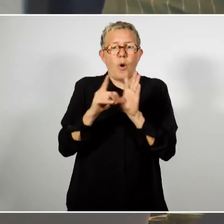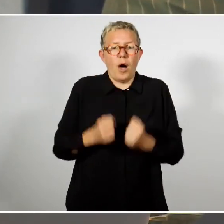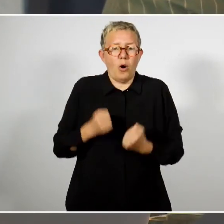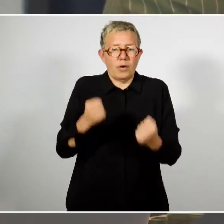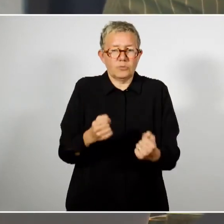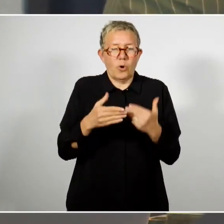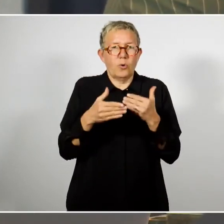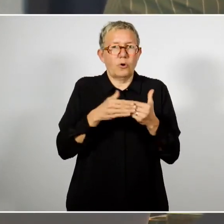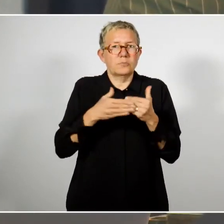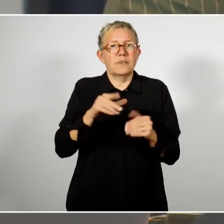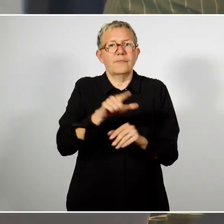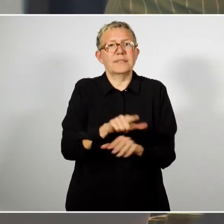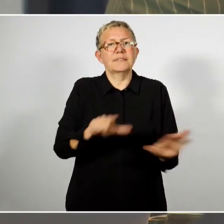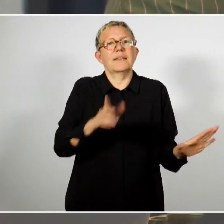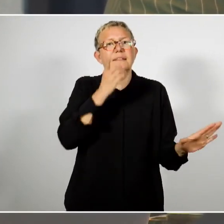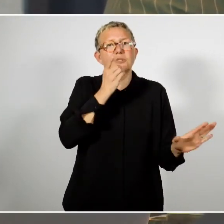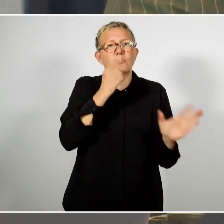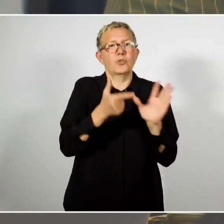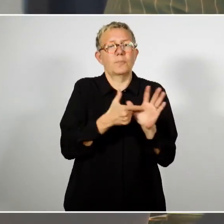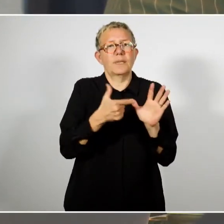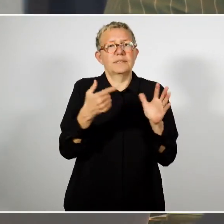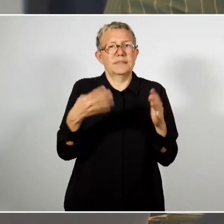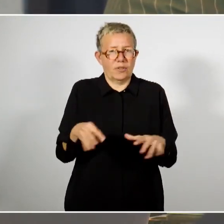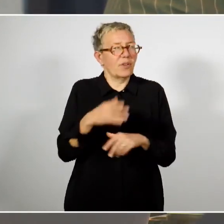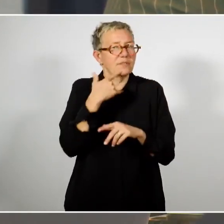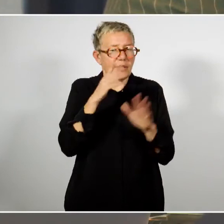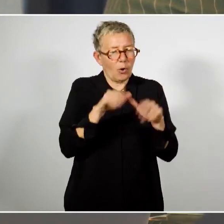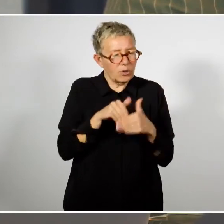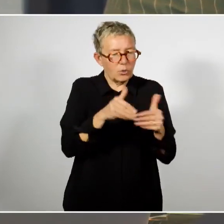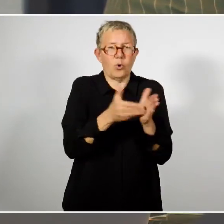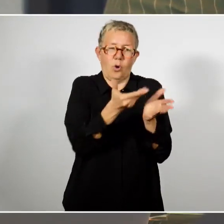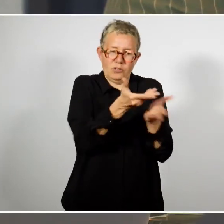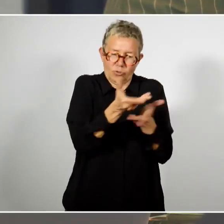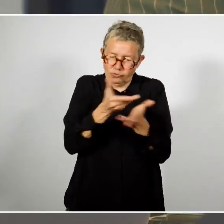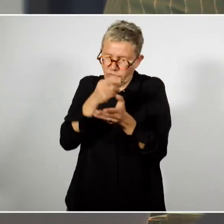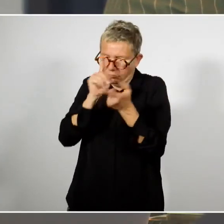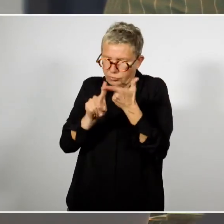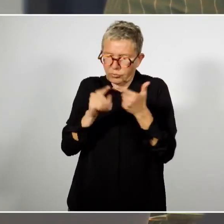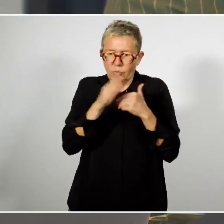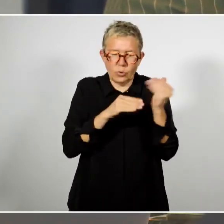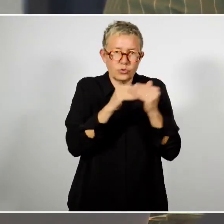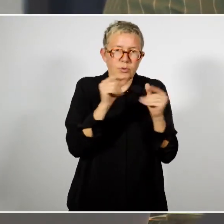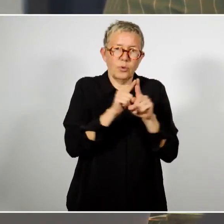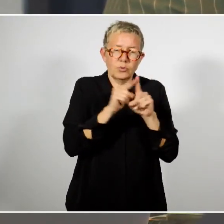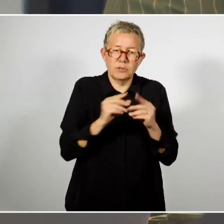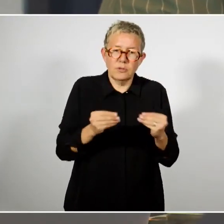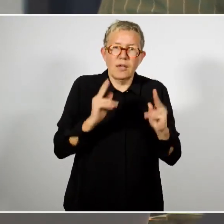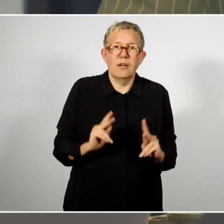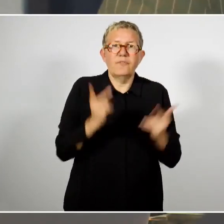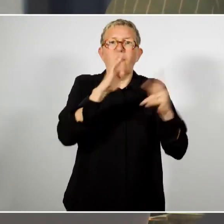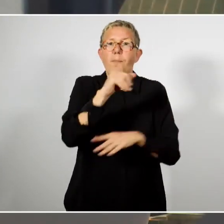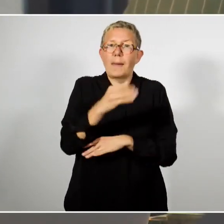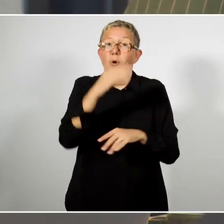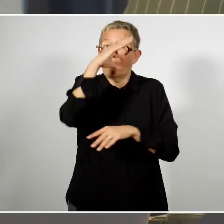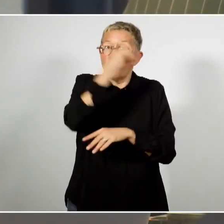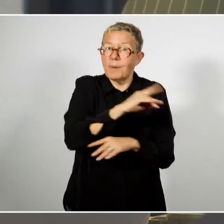proximité du 27 décembre 2019. Nous allons donc poursuivre nos échanges pour construire et aussi pour faire vivre une métropole qui tient compte des